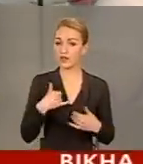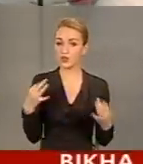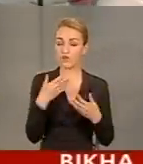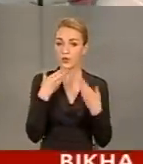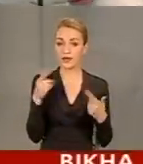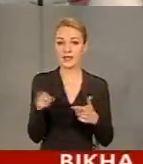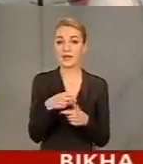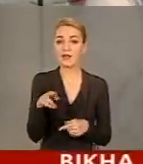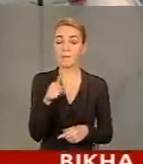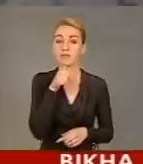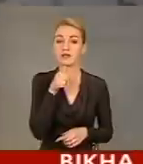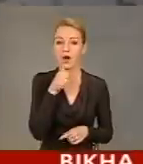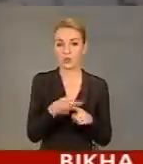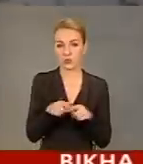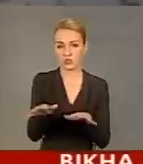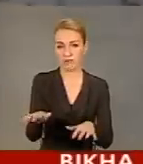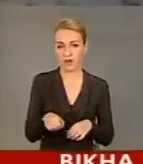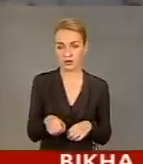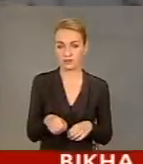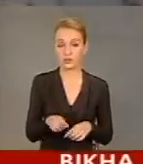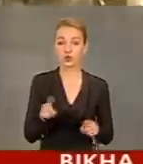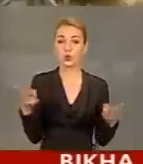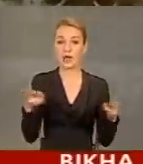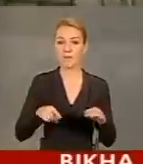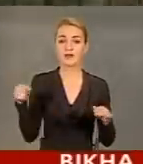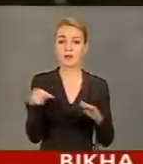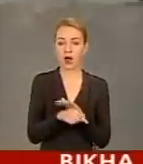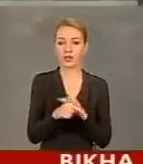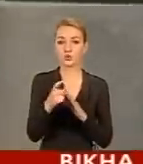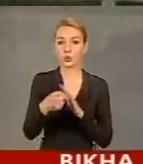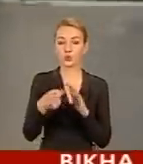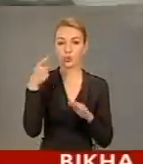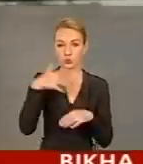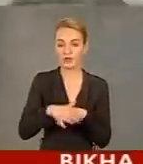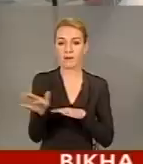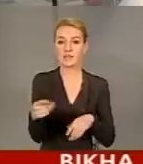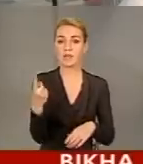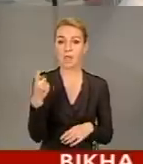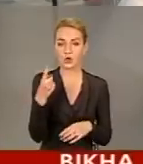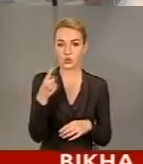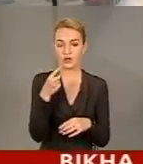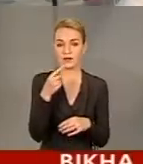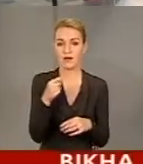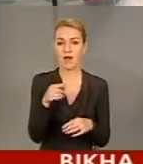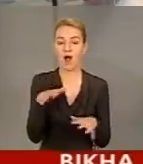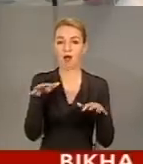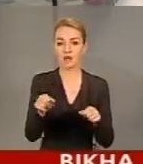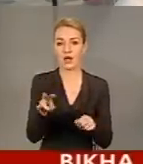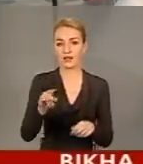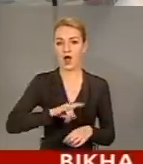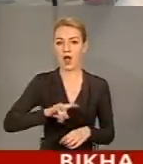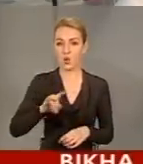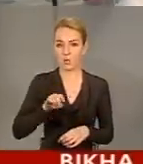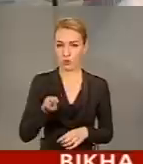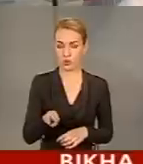абсолютно. Либо я намагаюся це забрати. Що треба тікати, він зрозумів уже після першої атаки на аеропорт. У нас був дом,